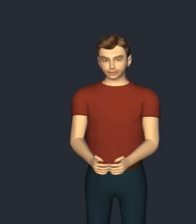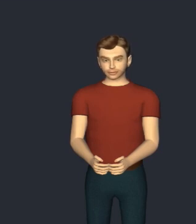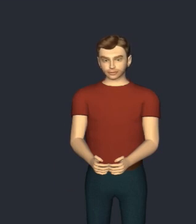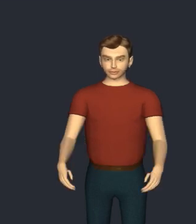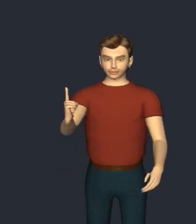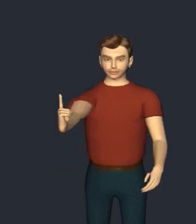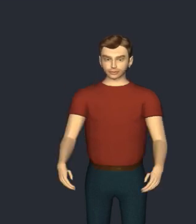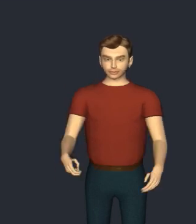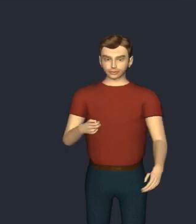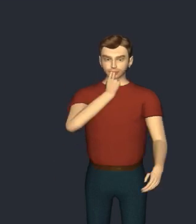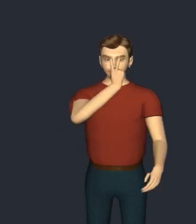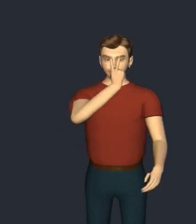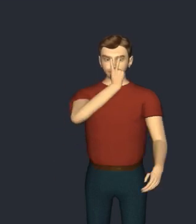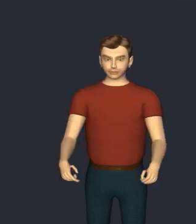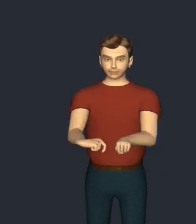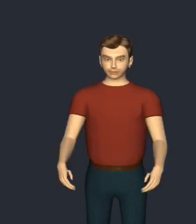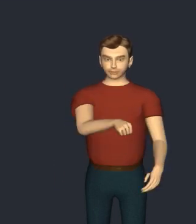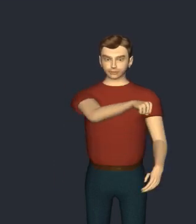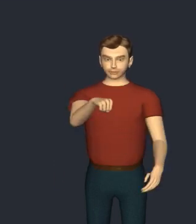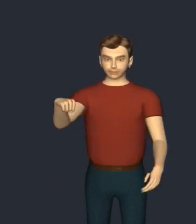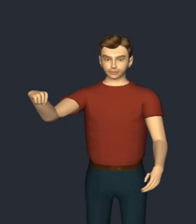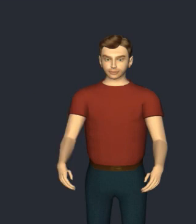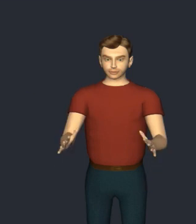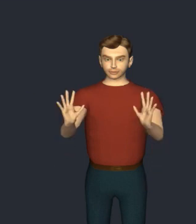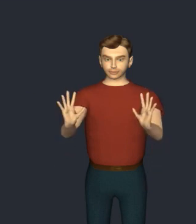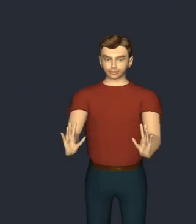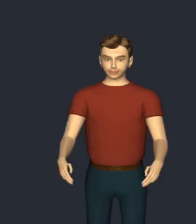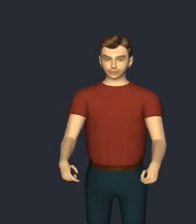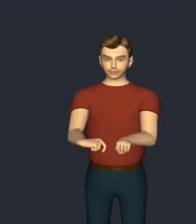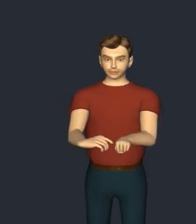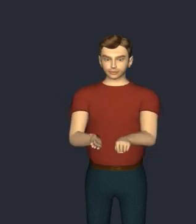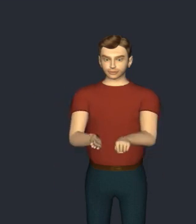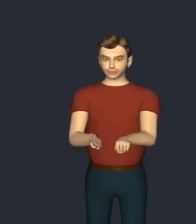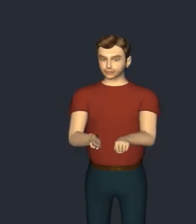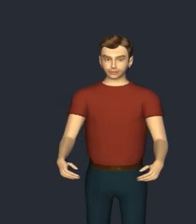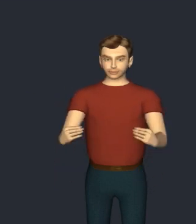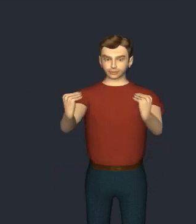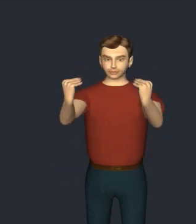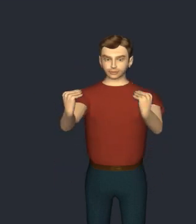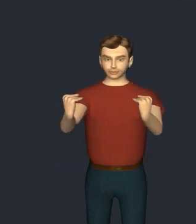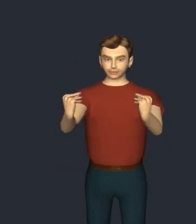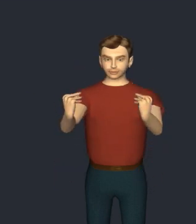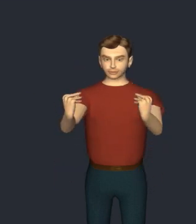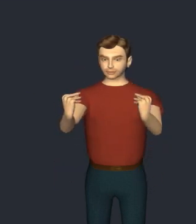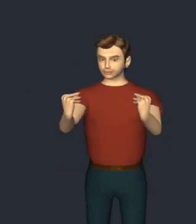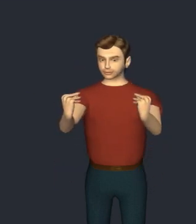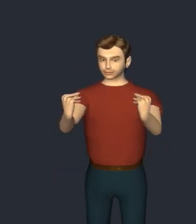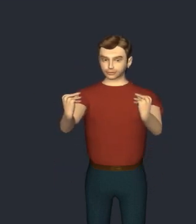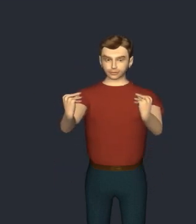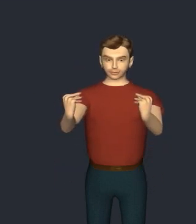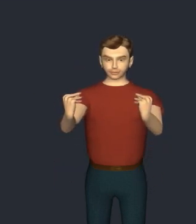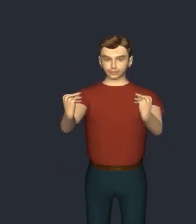වේ. රත්නපුර දිස්ත්‍රික්කයට නායෑමේ අවදානම් නිකුත් කර ඇත. කොළඹ නගරයේ වායු පීඩනය අඩුව ගයක් ගන්නා